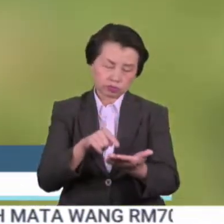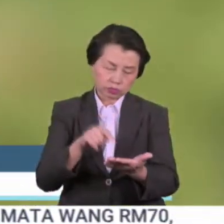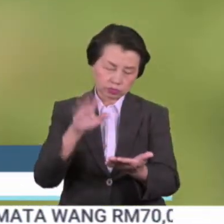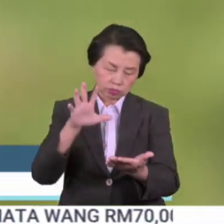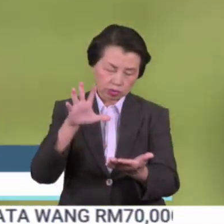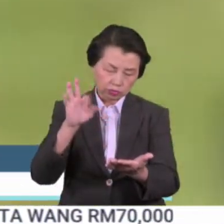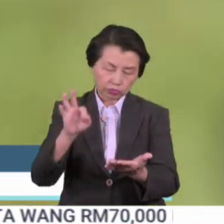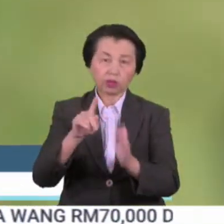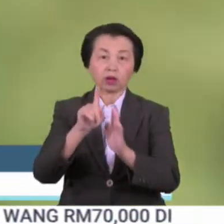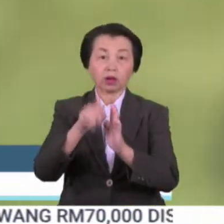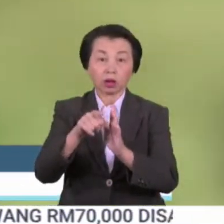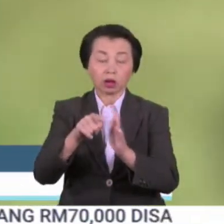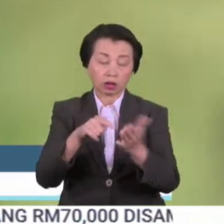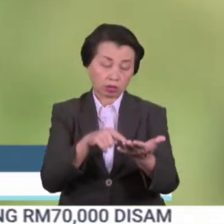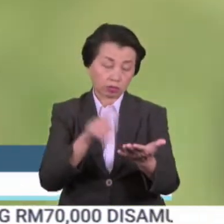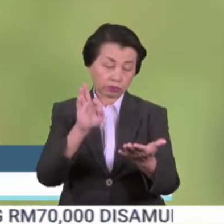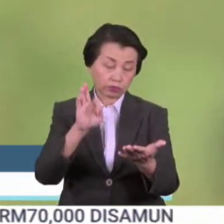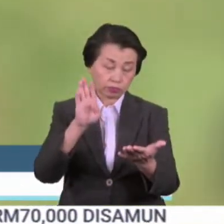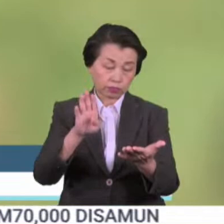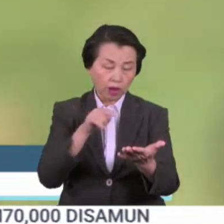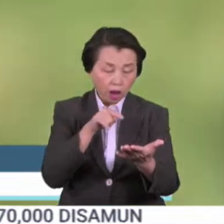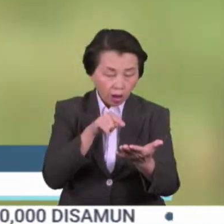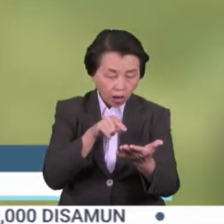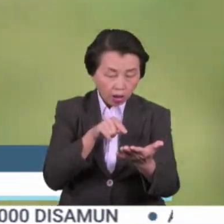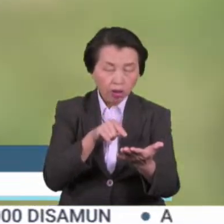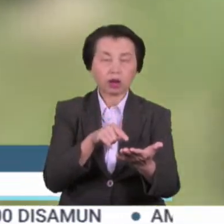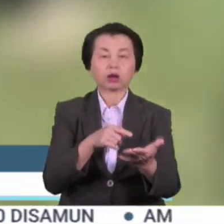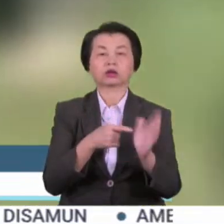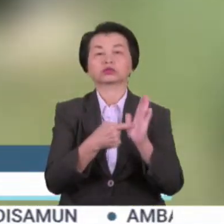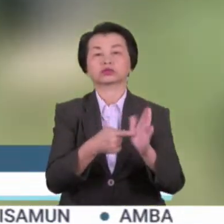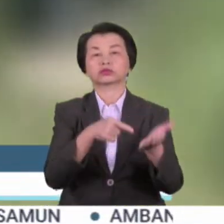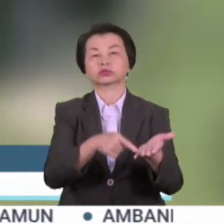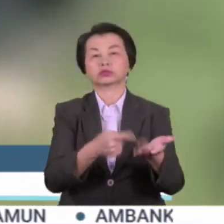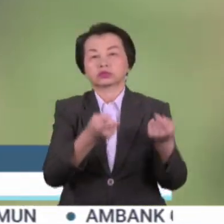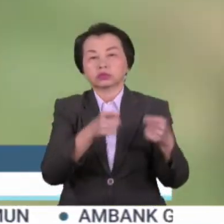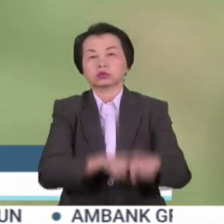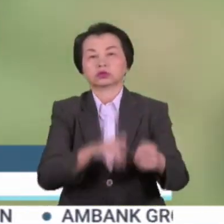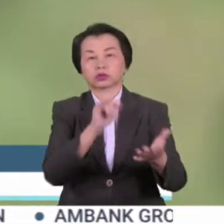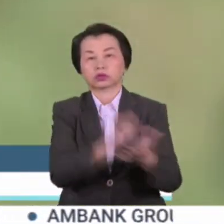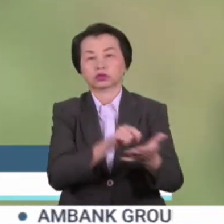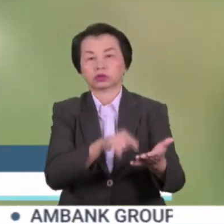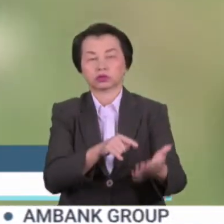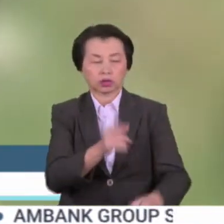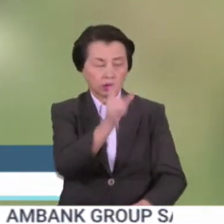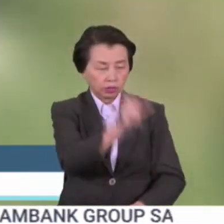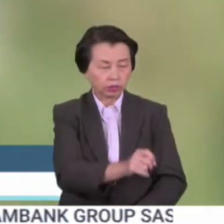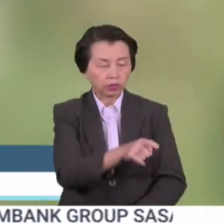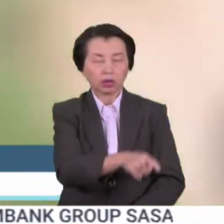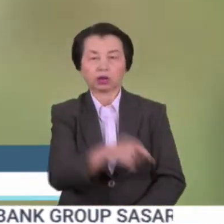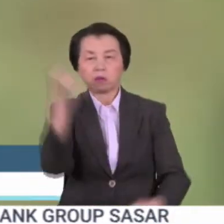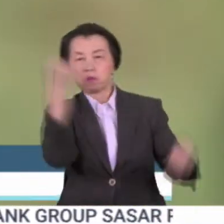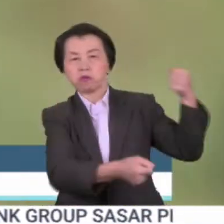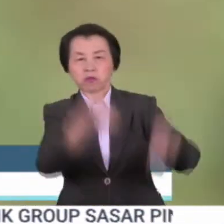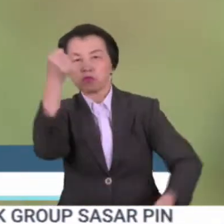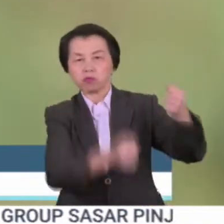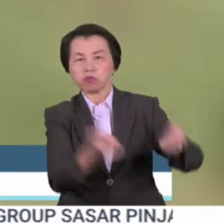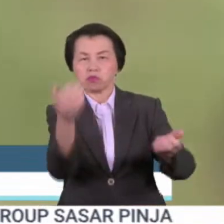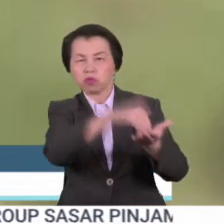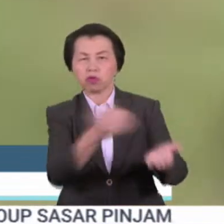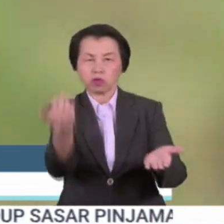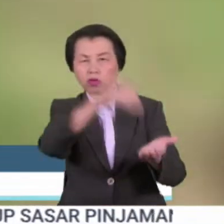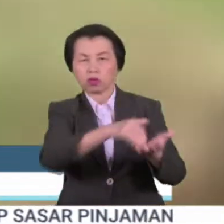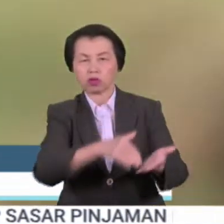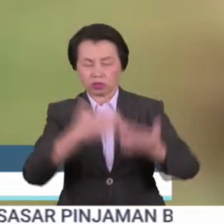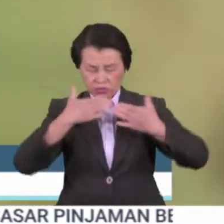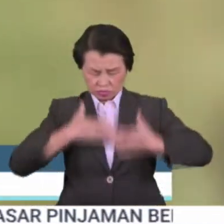59 saat di laman Facebook di kesan memaparkan kejadian itu mangsa dipercayai dipukul berkali-kali